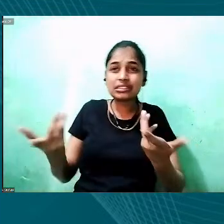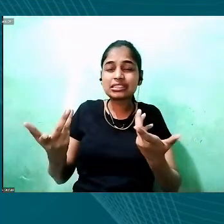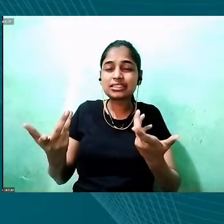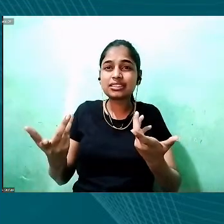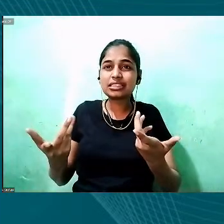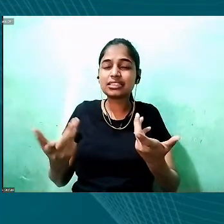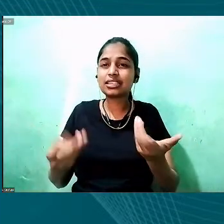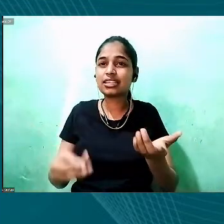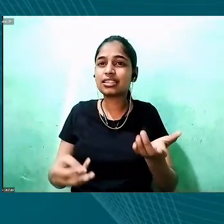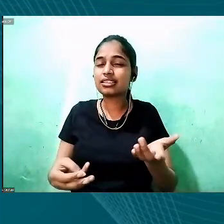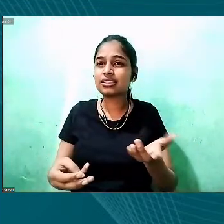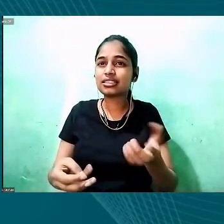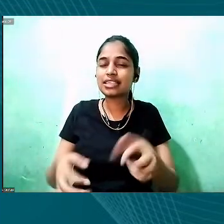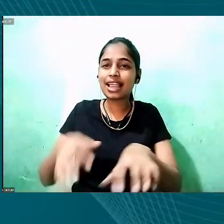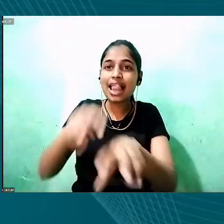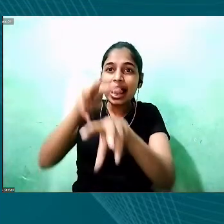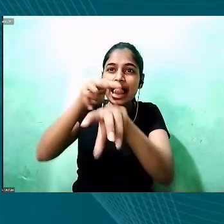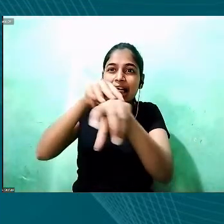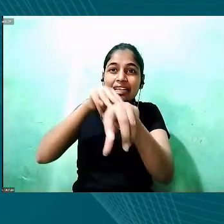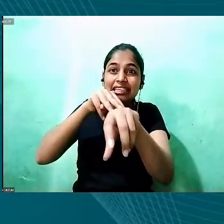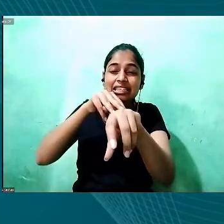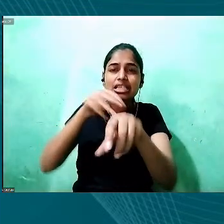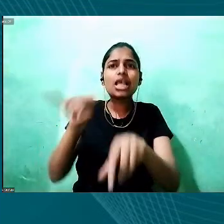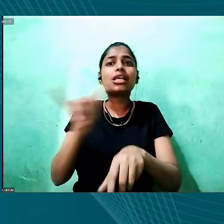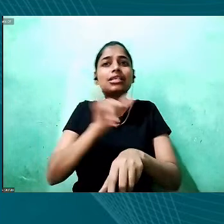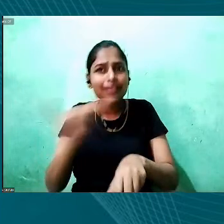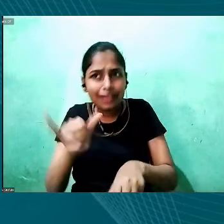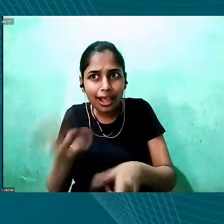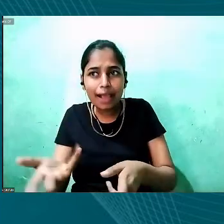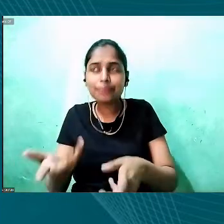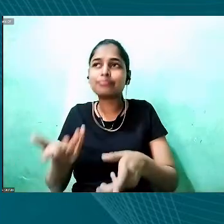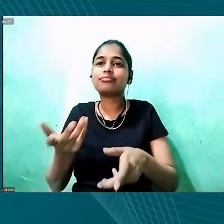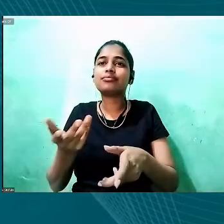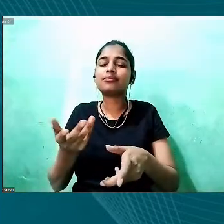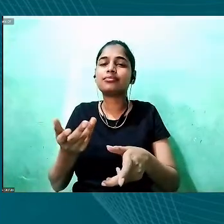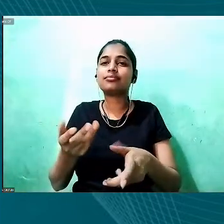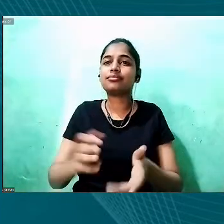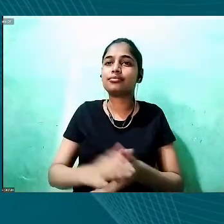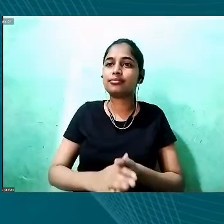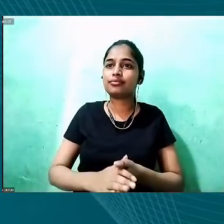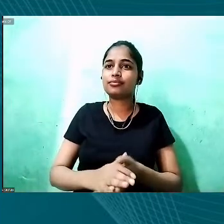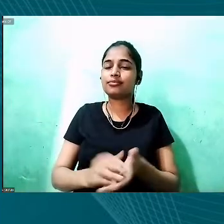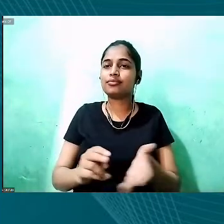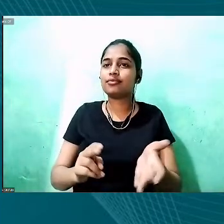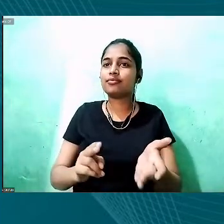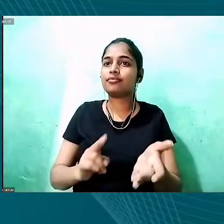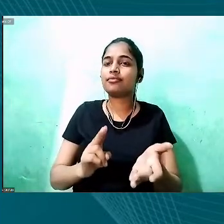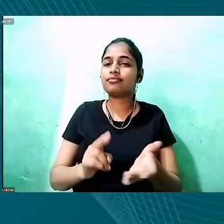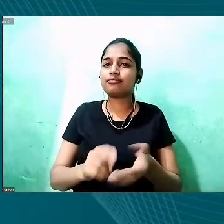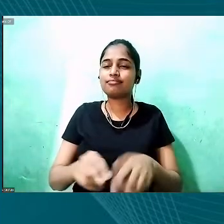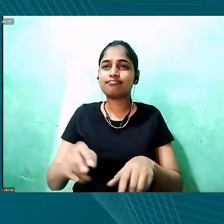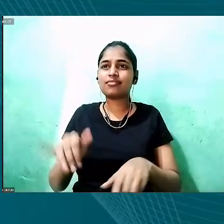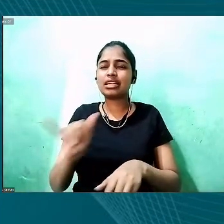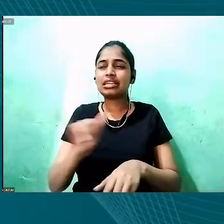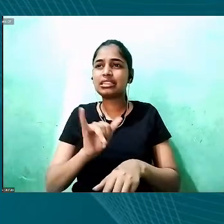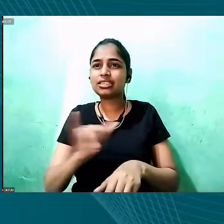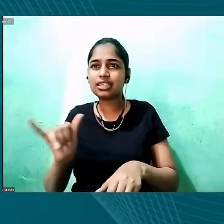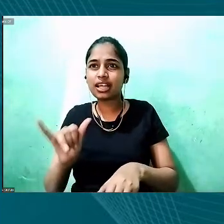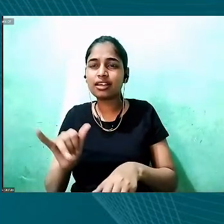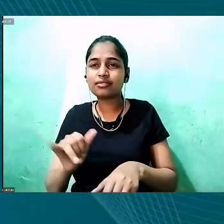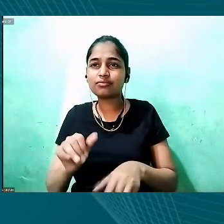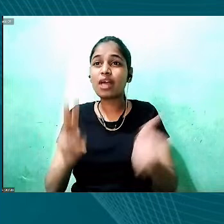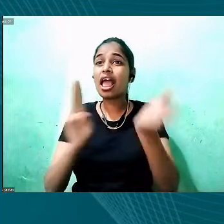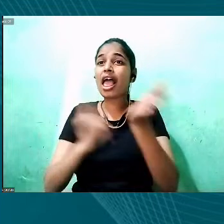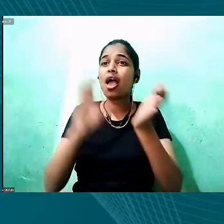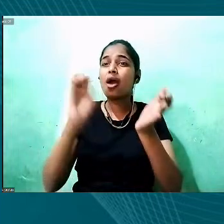आप एक उसे बड़ा नेवला जैसे भी समझ सकते हैं. बिल्कुल नेवले और मोंगूस की तरह इट